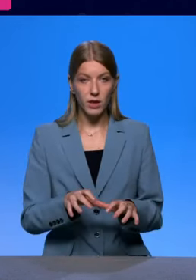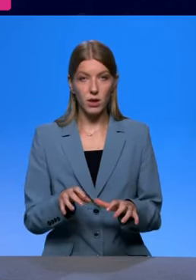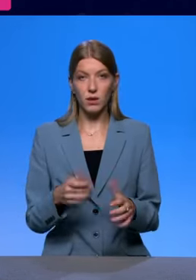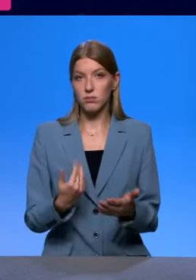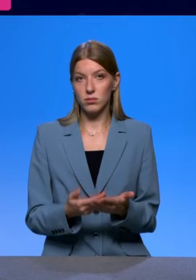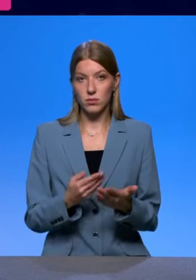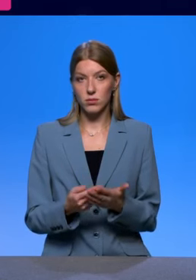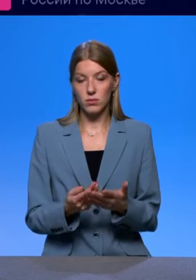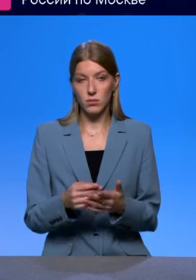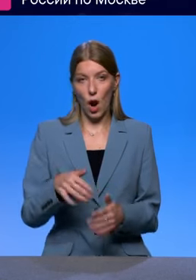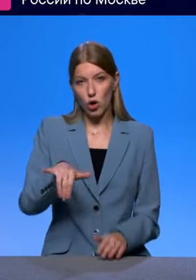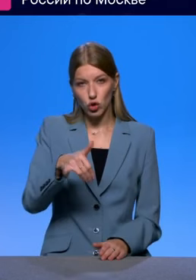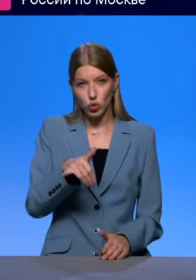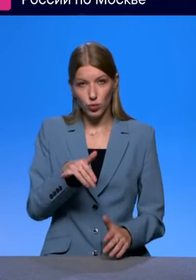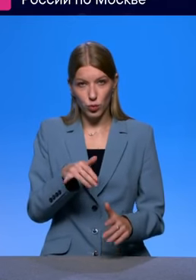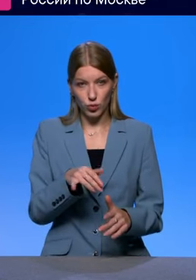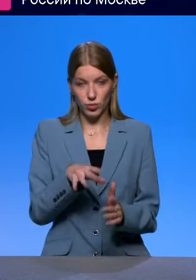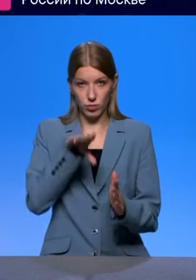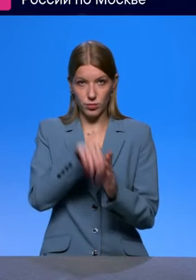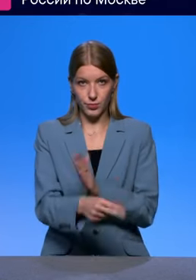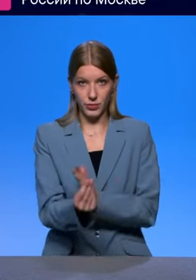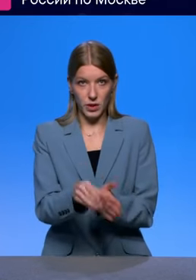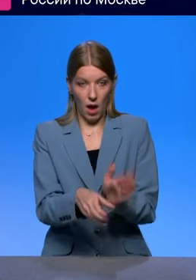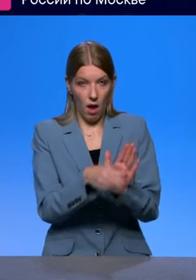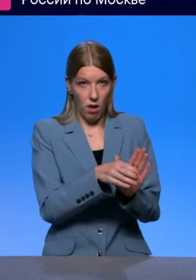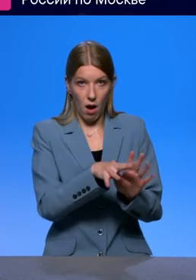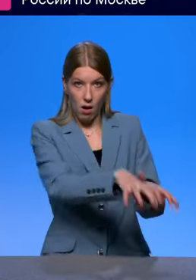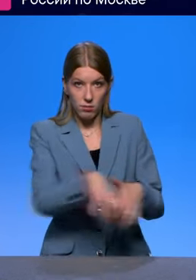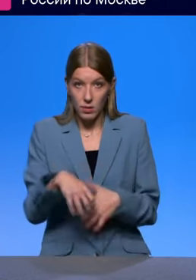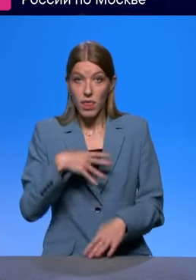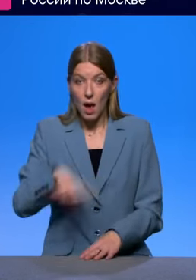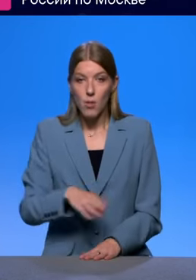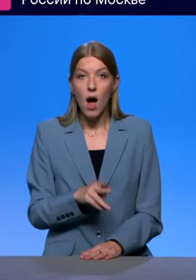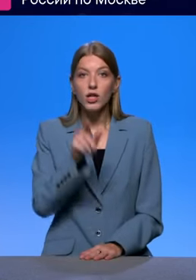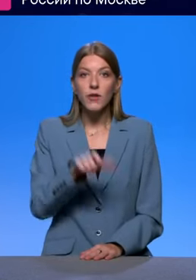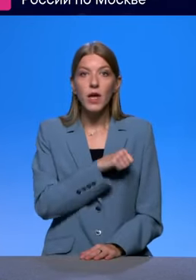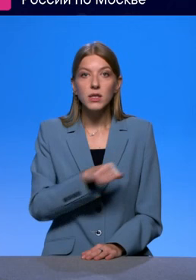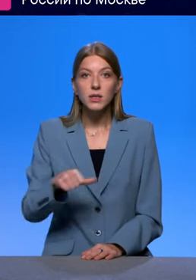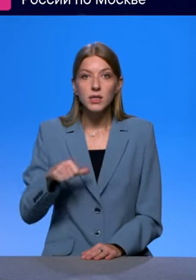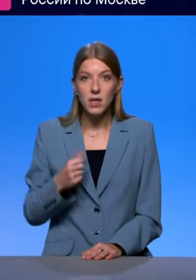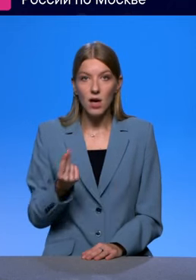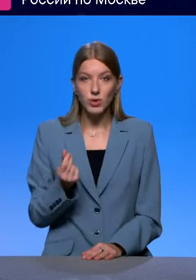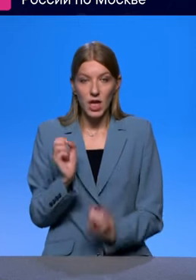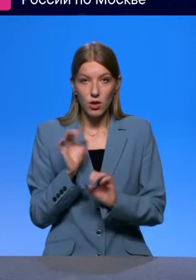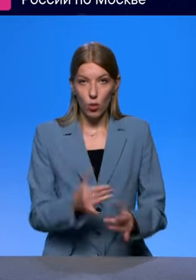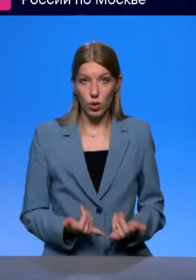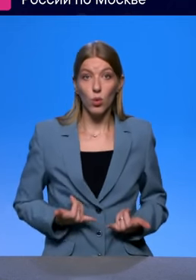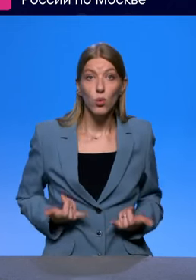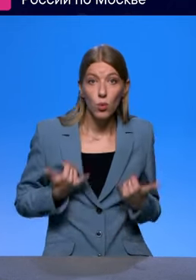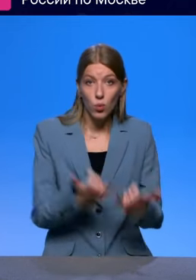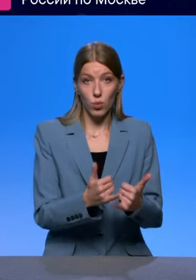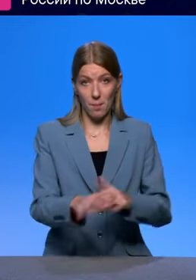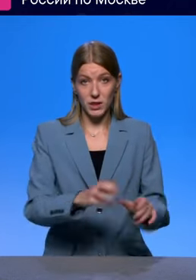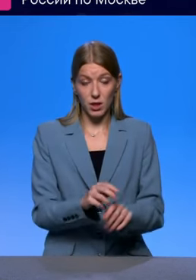допустим, сумку с большой крупной суммой на улице у человека, а человек сам отдал деньги мошенникам, да? То есть, ну, ключевое слово-то